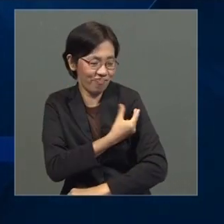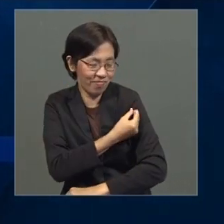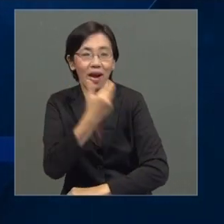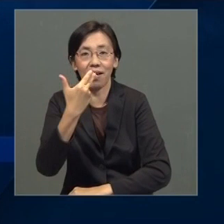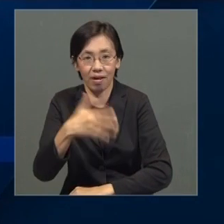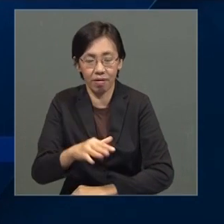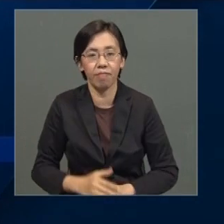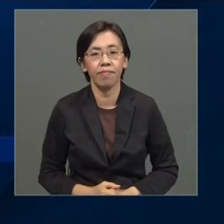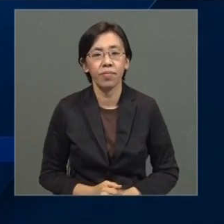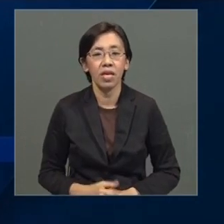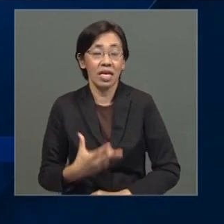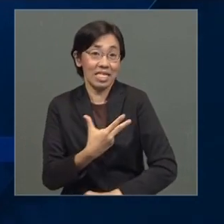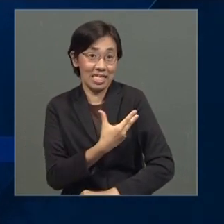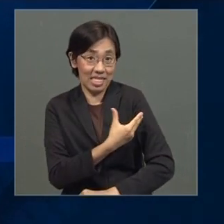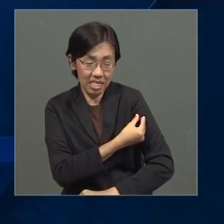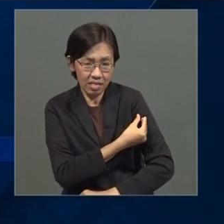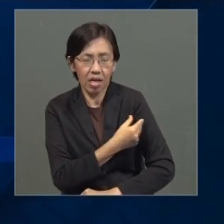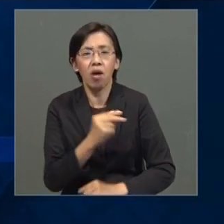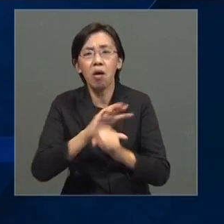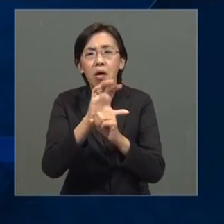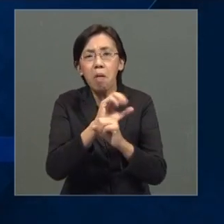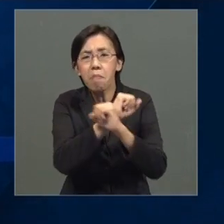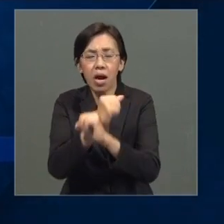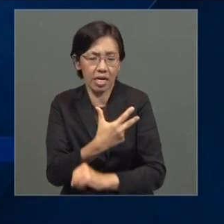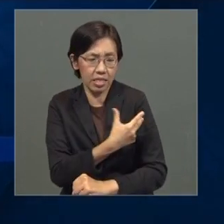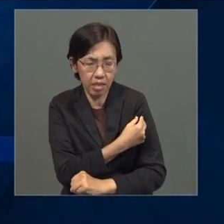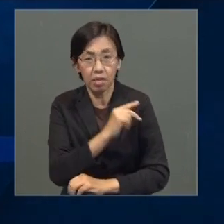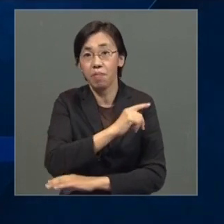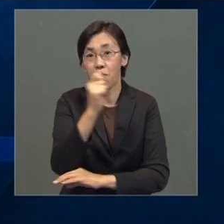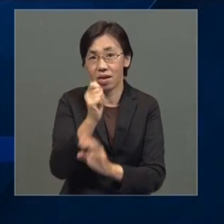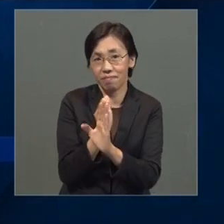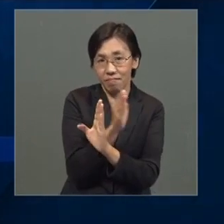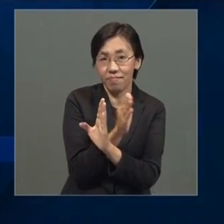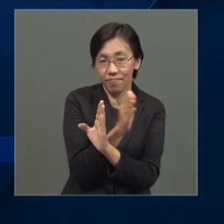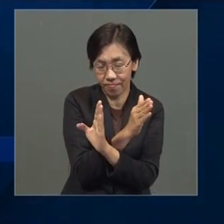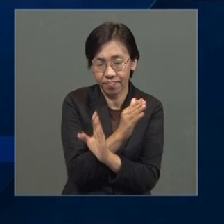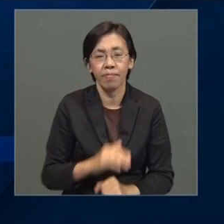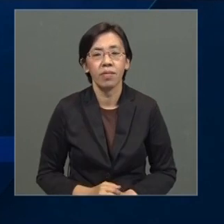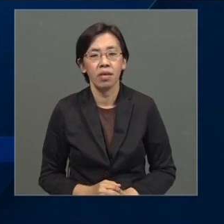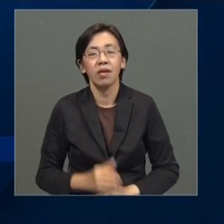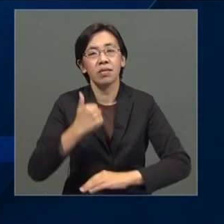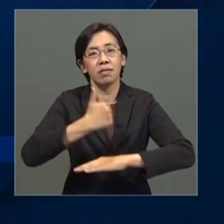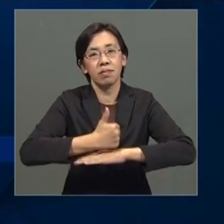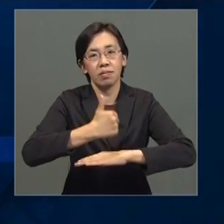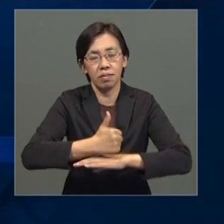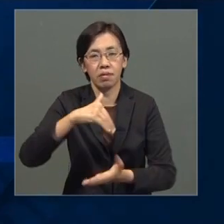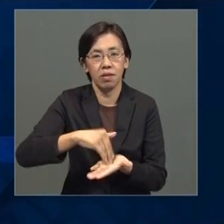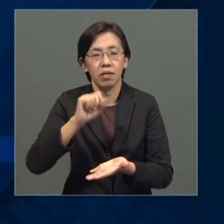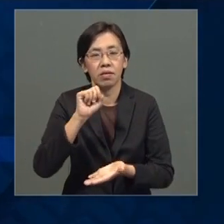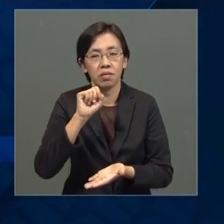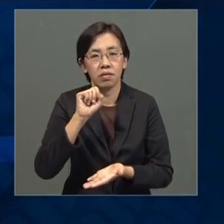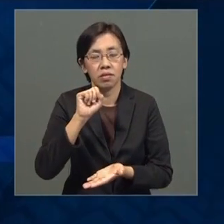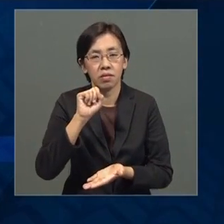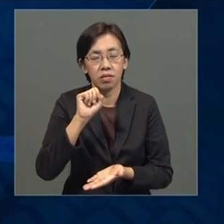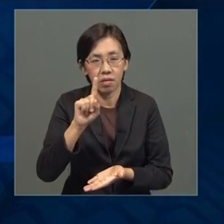ซึ่งในเหตุการณ์การฉีดวัคซีนเมื่อวันอังคารที่ผ่านมานะคะทางผอ.ศูนย์ปฏิบัติการ